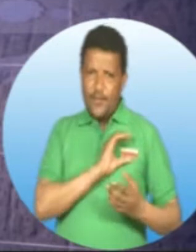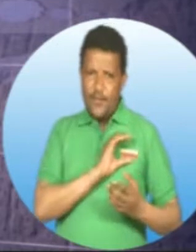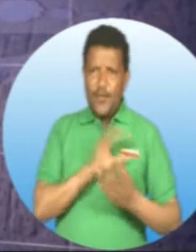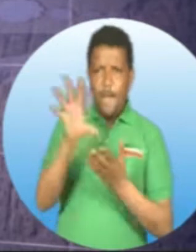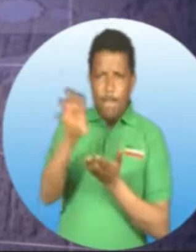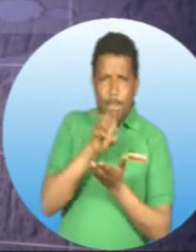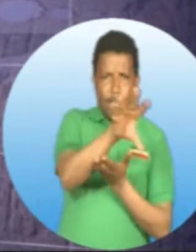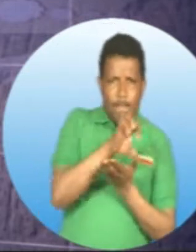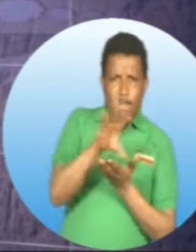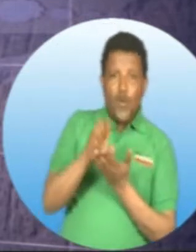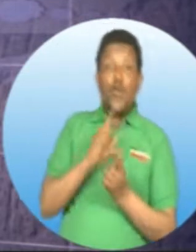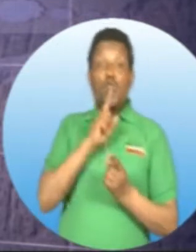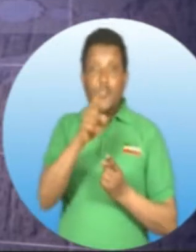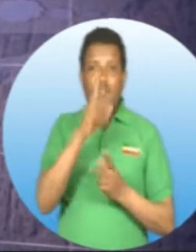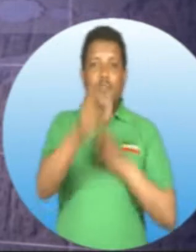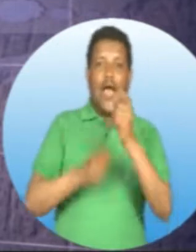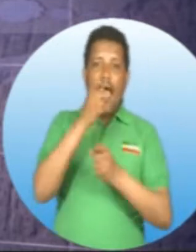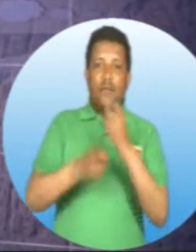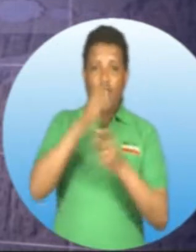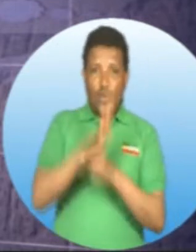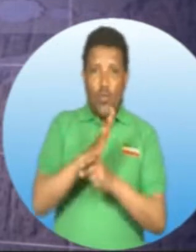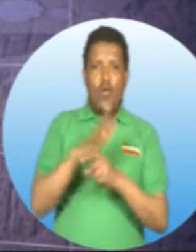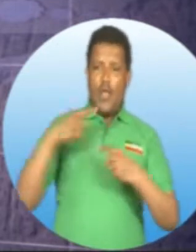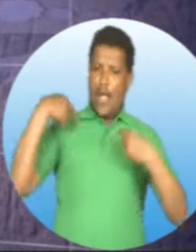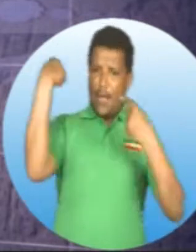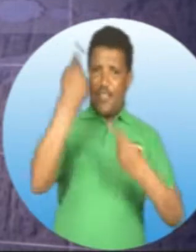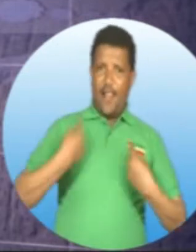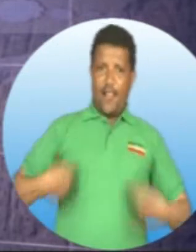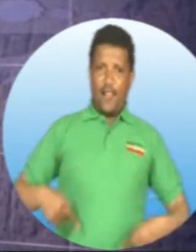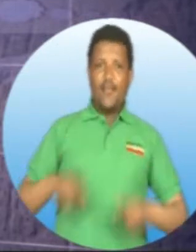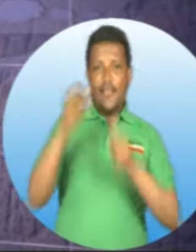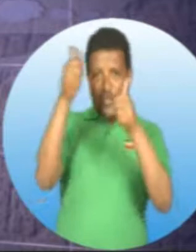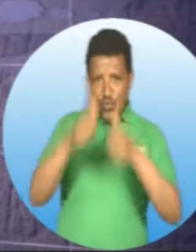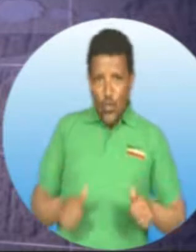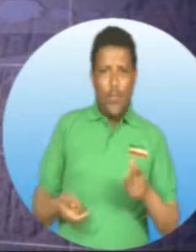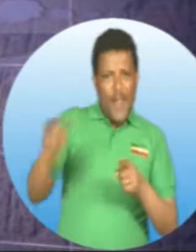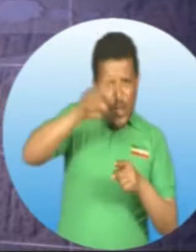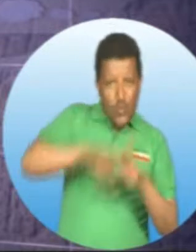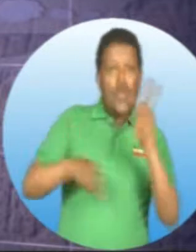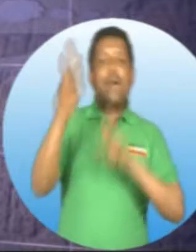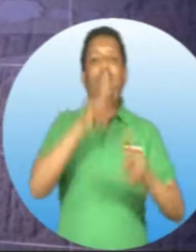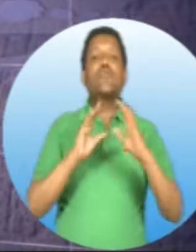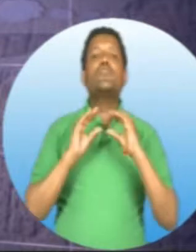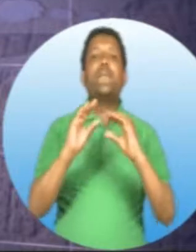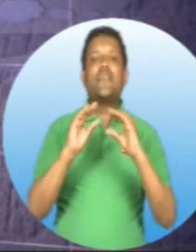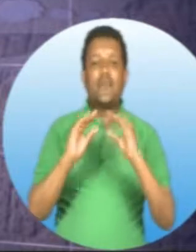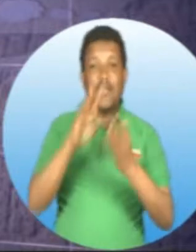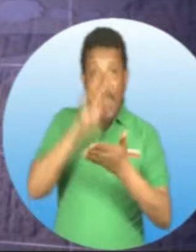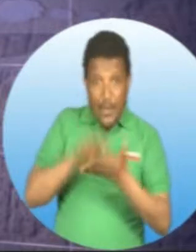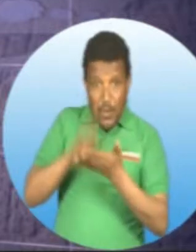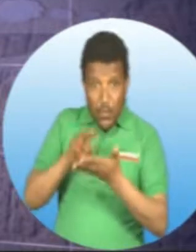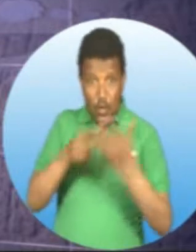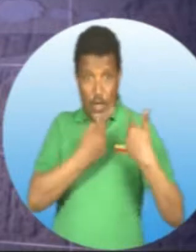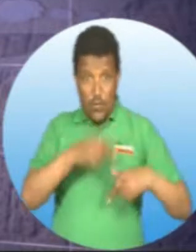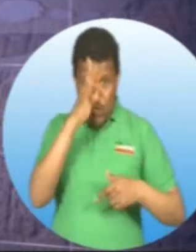አመል ወዘተ ቃርሞ ለእውኑ ዓለም ሰው አምሳል ቀርጾ መልሶ ማህበረሰቡን